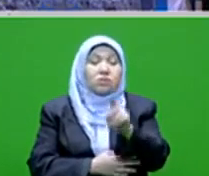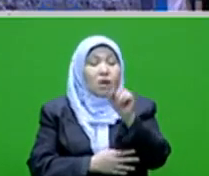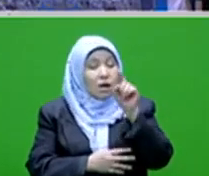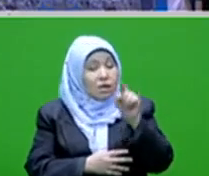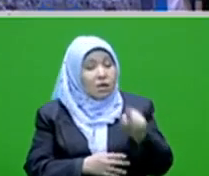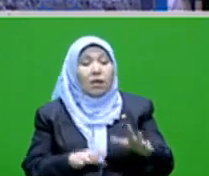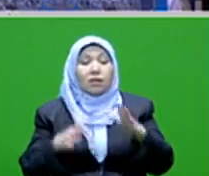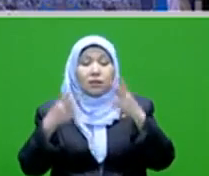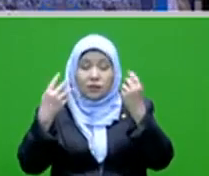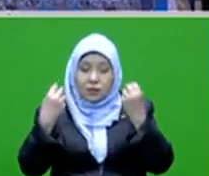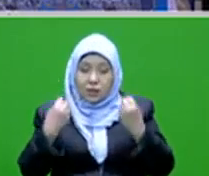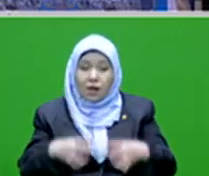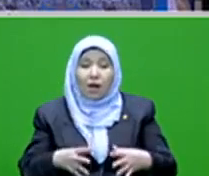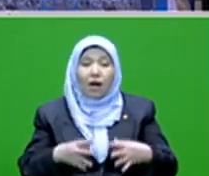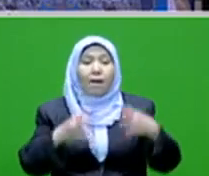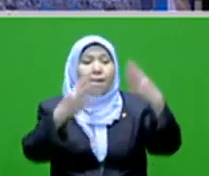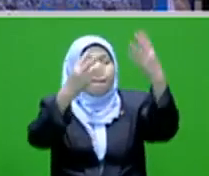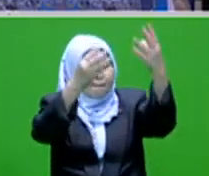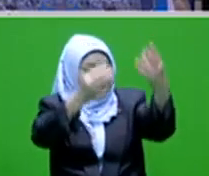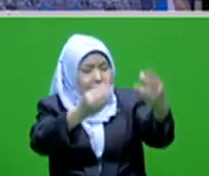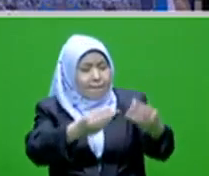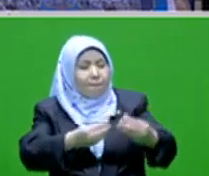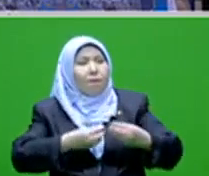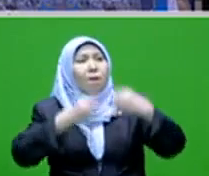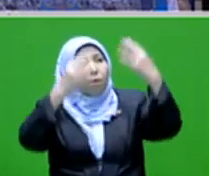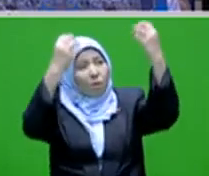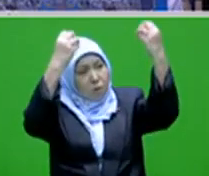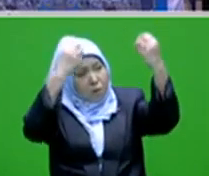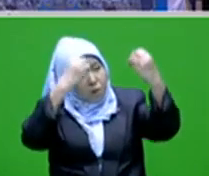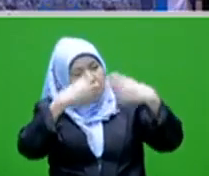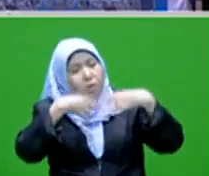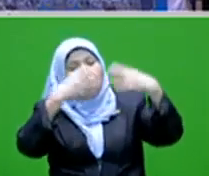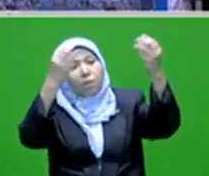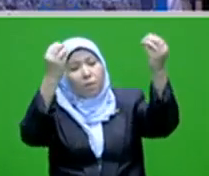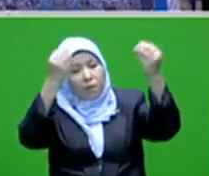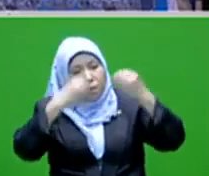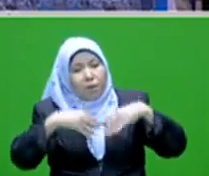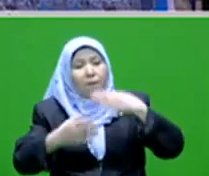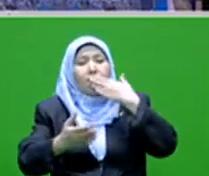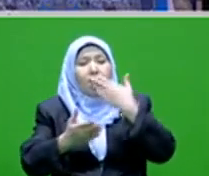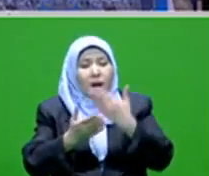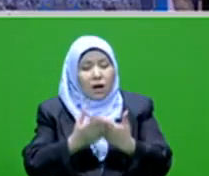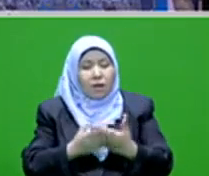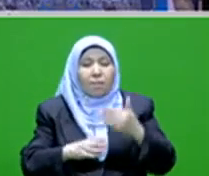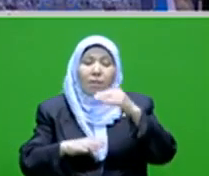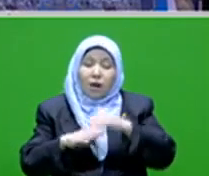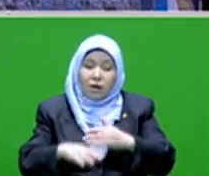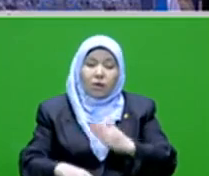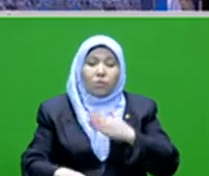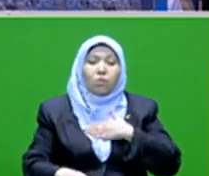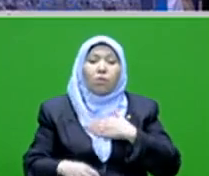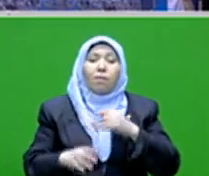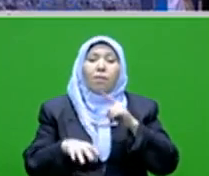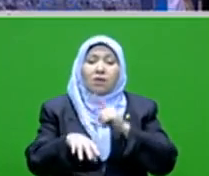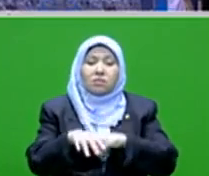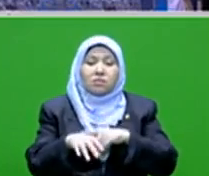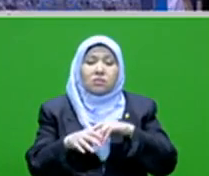وَجَاءَ بِكُمْ مِنَ الْبَدْوِ مِنْ بَعْدِ أَنْ